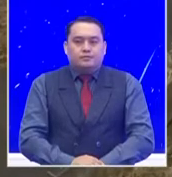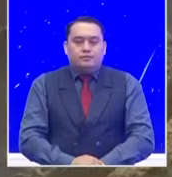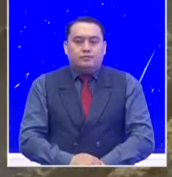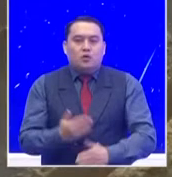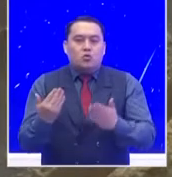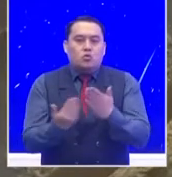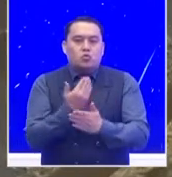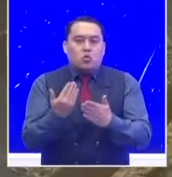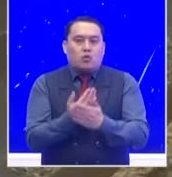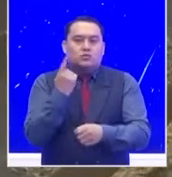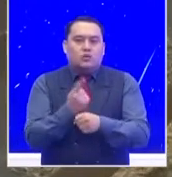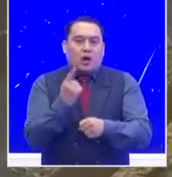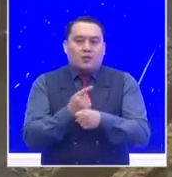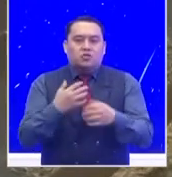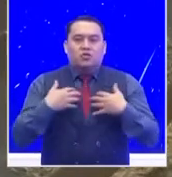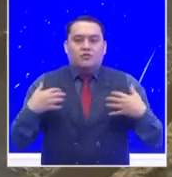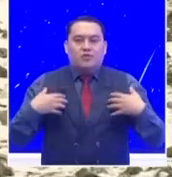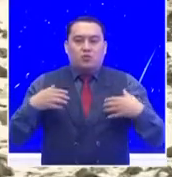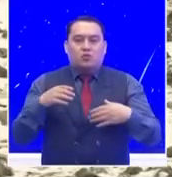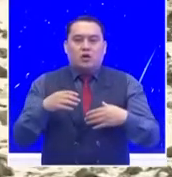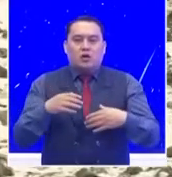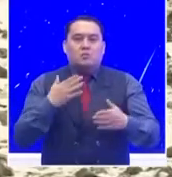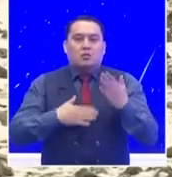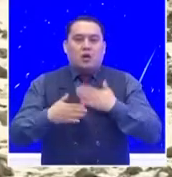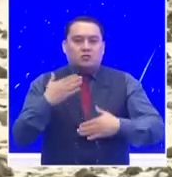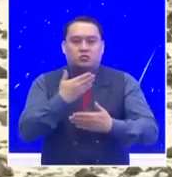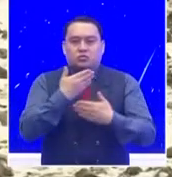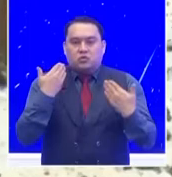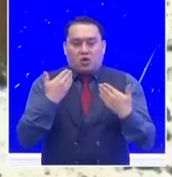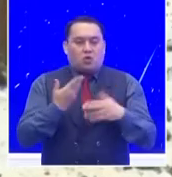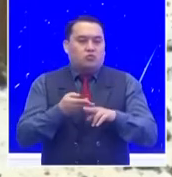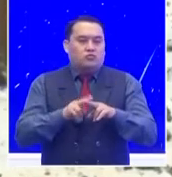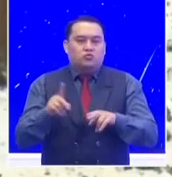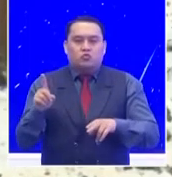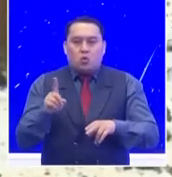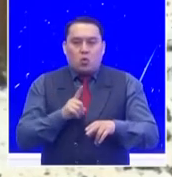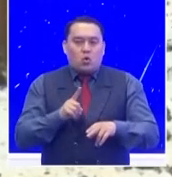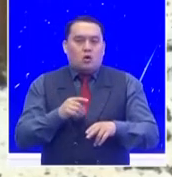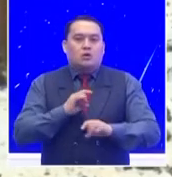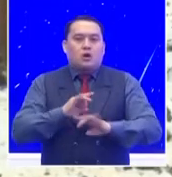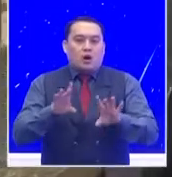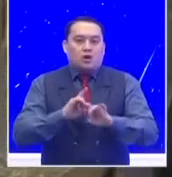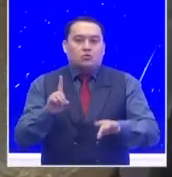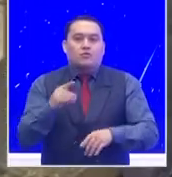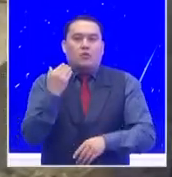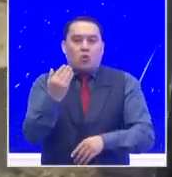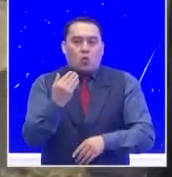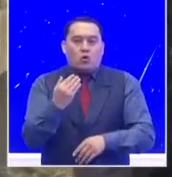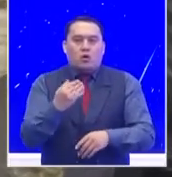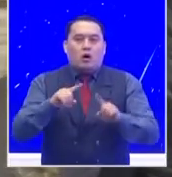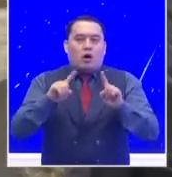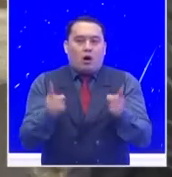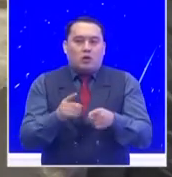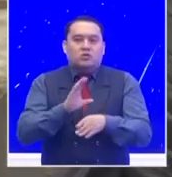Новость о запрете вывоза из страны живого скота не совсем порадовала главу крестьянского хозяйства Ажар Мажитакулиева. По его словам,